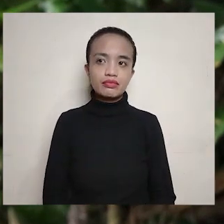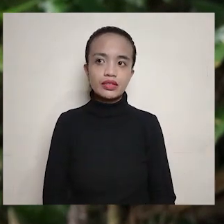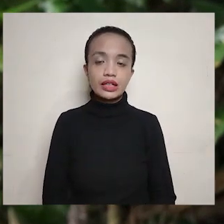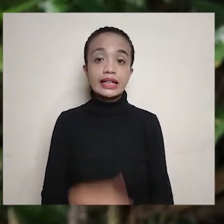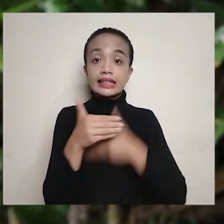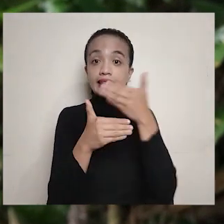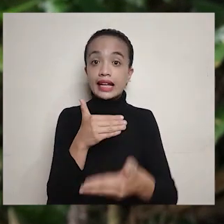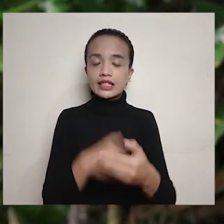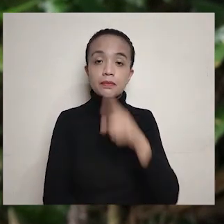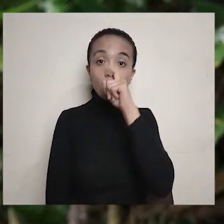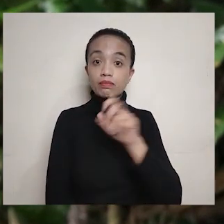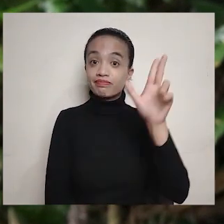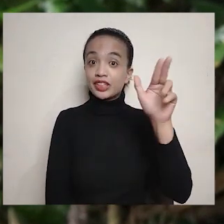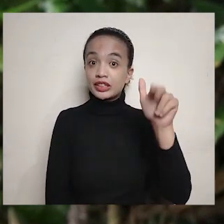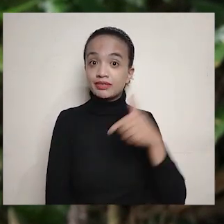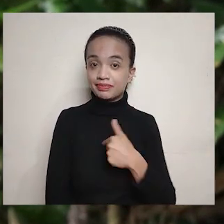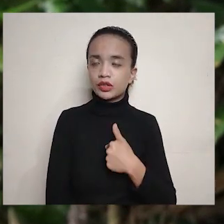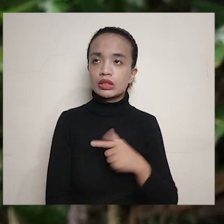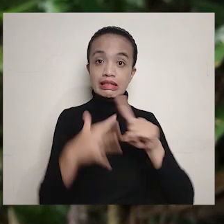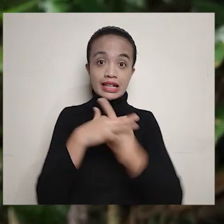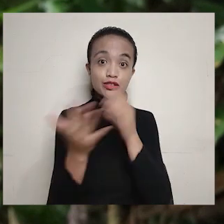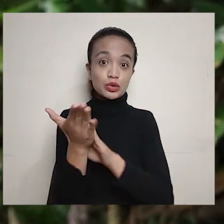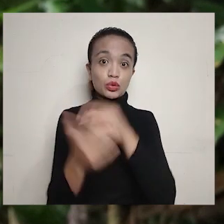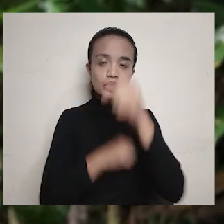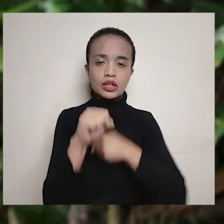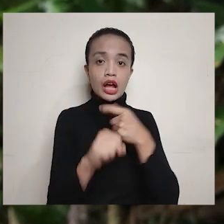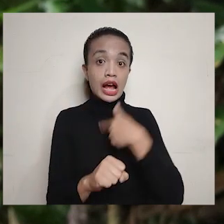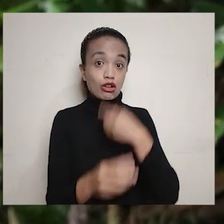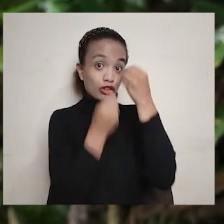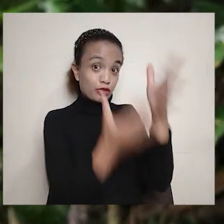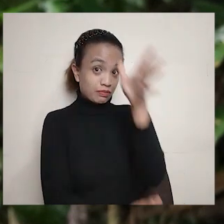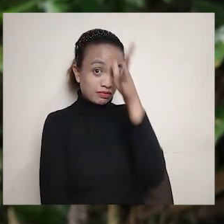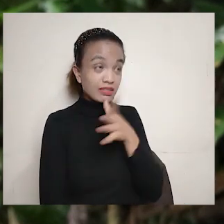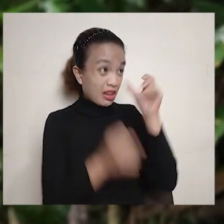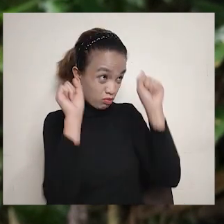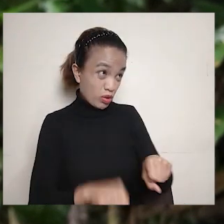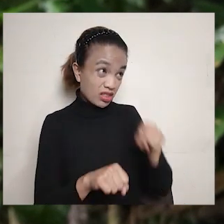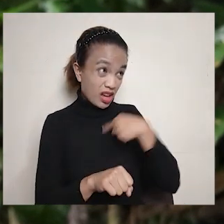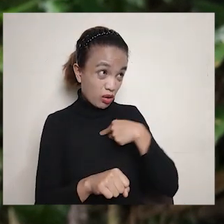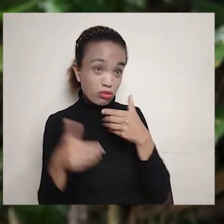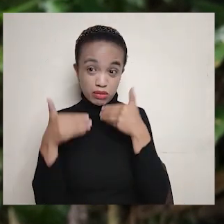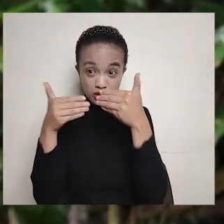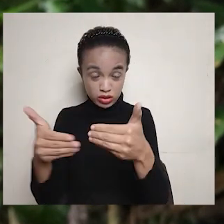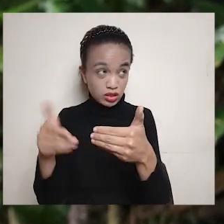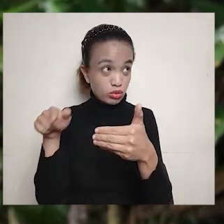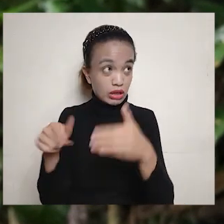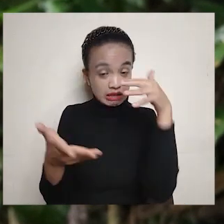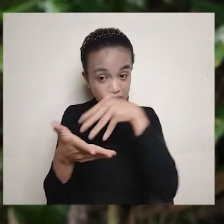years old, no, magsisimula yung school year ulit, sabi ko sa tatay ko at nanay ko, pwede bang doon na lang ako sa Ifugao magtuloy ng aking